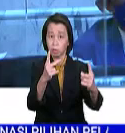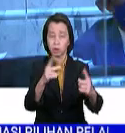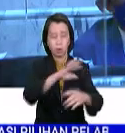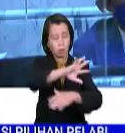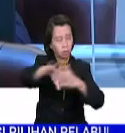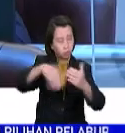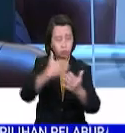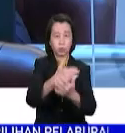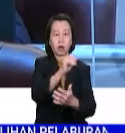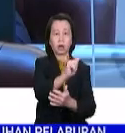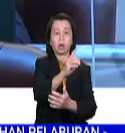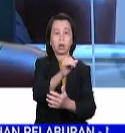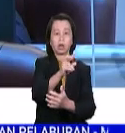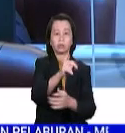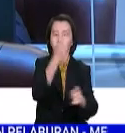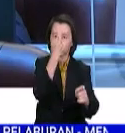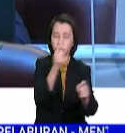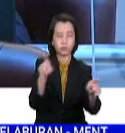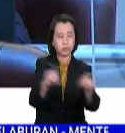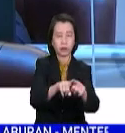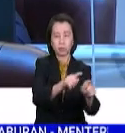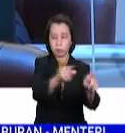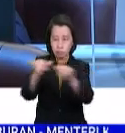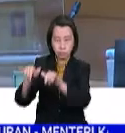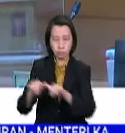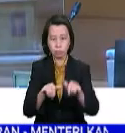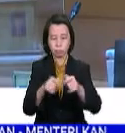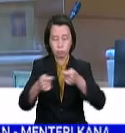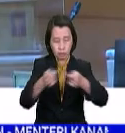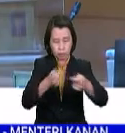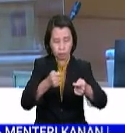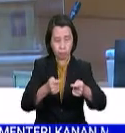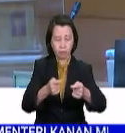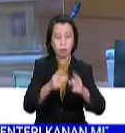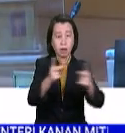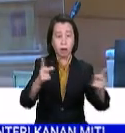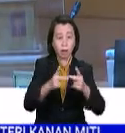semua adun bagi pentadbiran dan pengurusan di kawasan masing-masing.